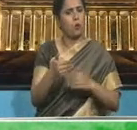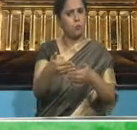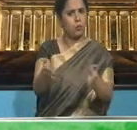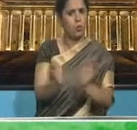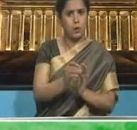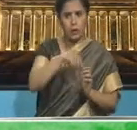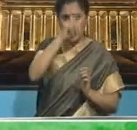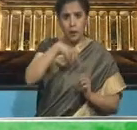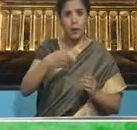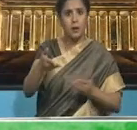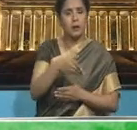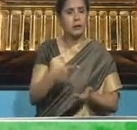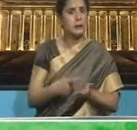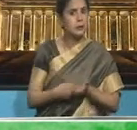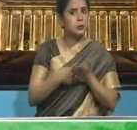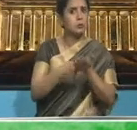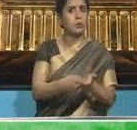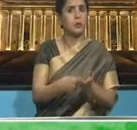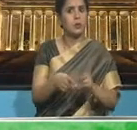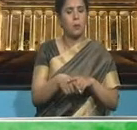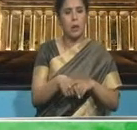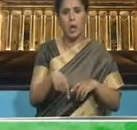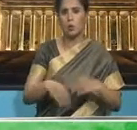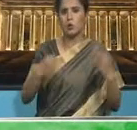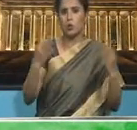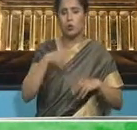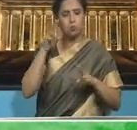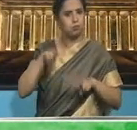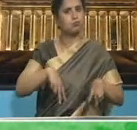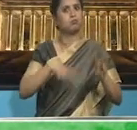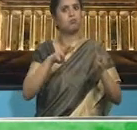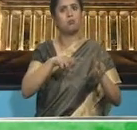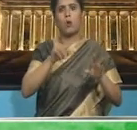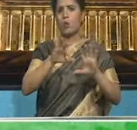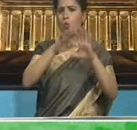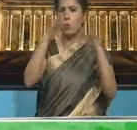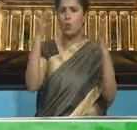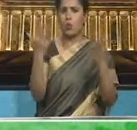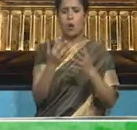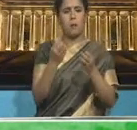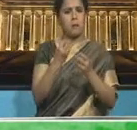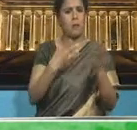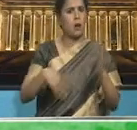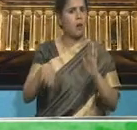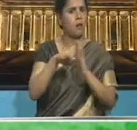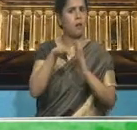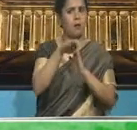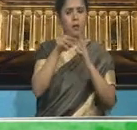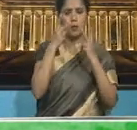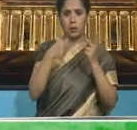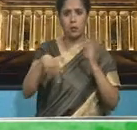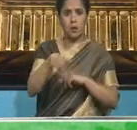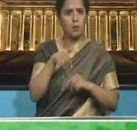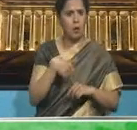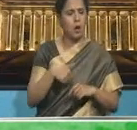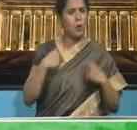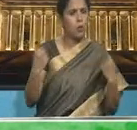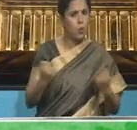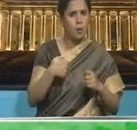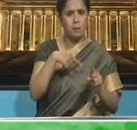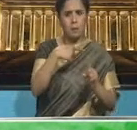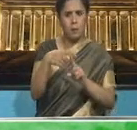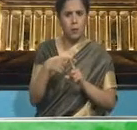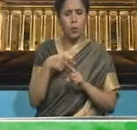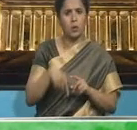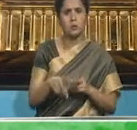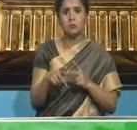को सम्मान की नई दृष्टि से देखता है। विश्व के विभिन्न मंचों पर हमारी सक्रियता से